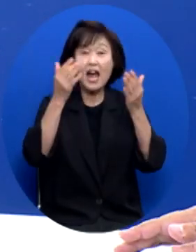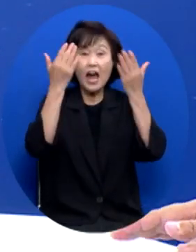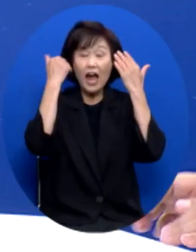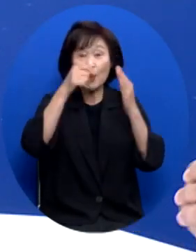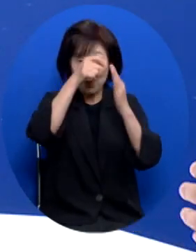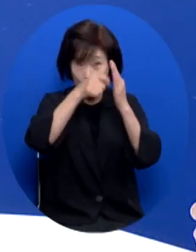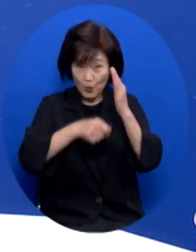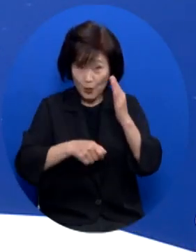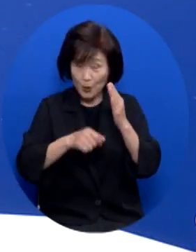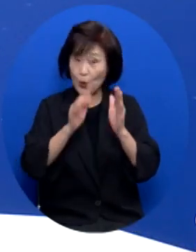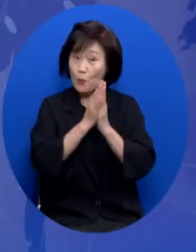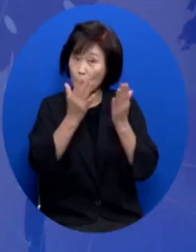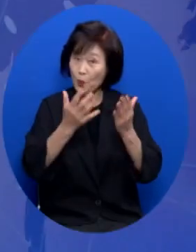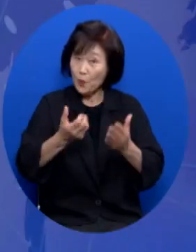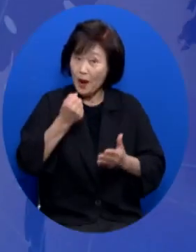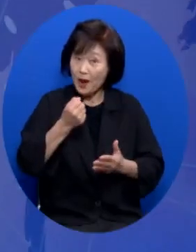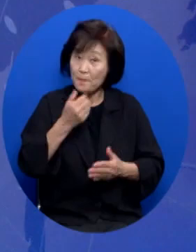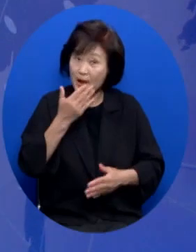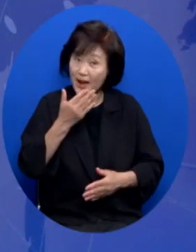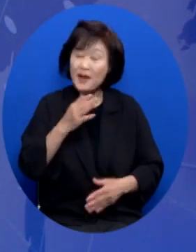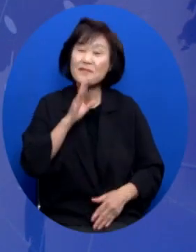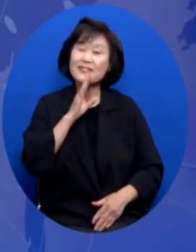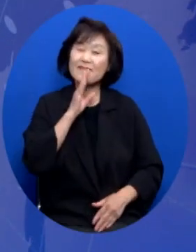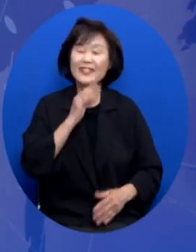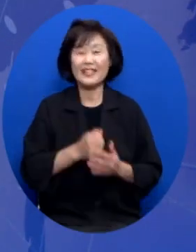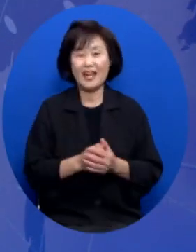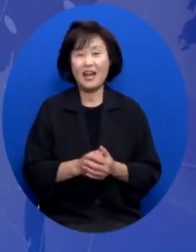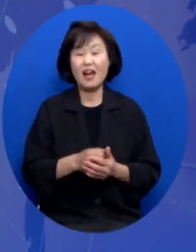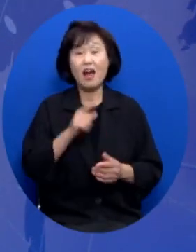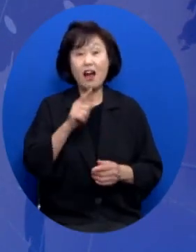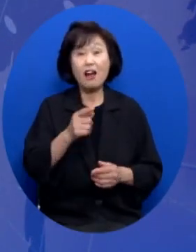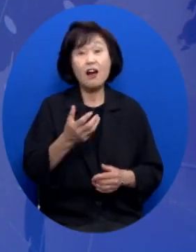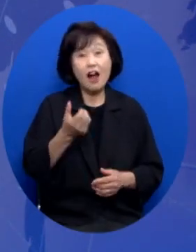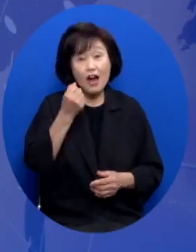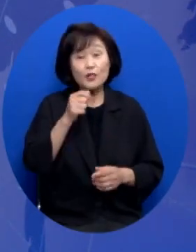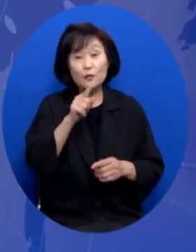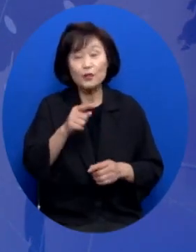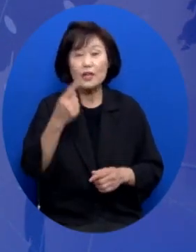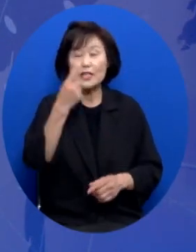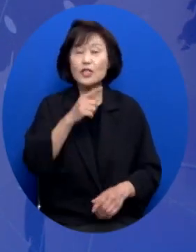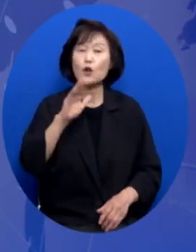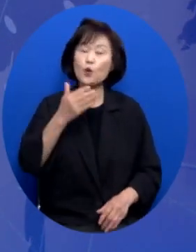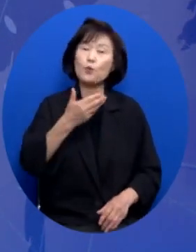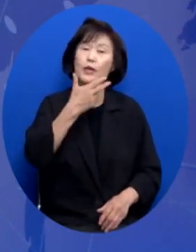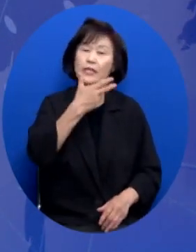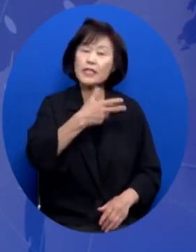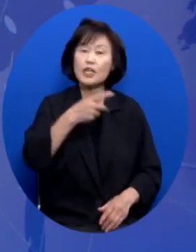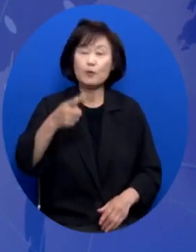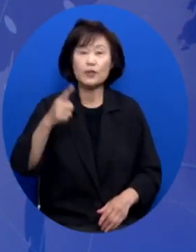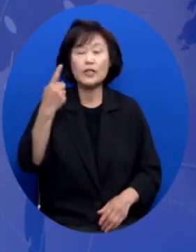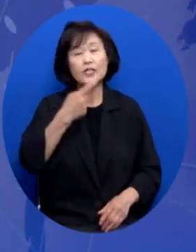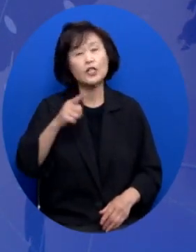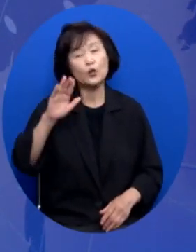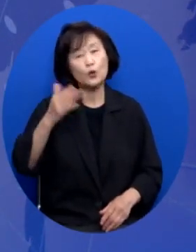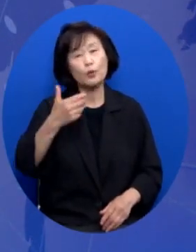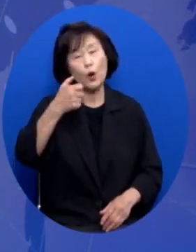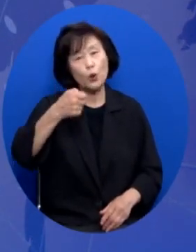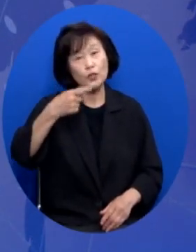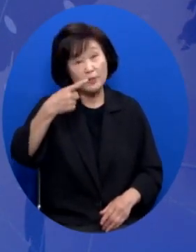네. 그렇습니다. 박 학장이 확보한 학적부는 1907년부터